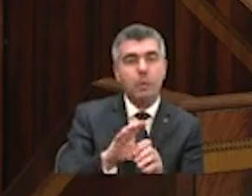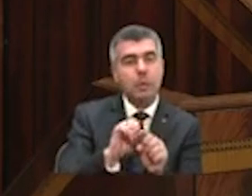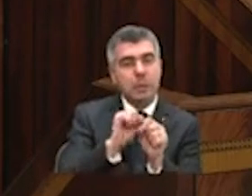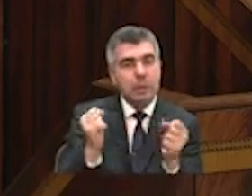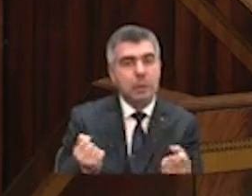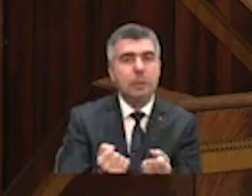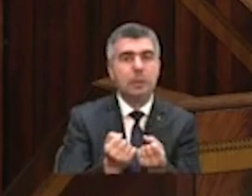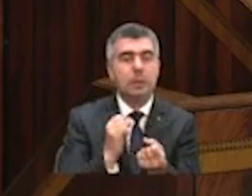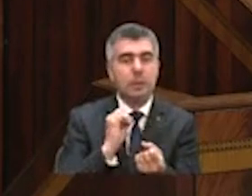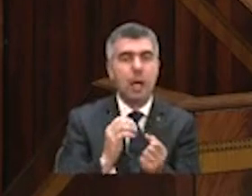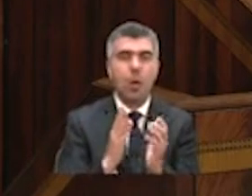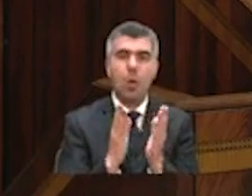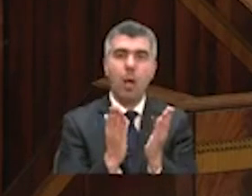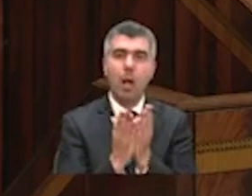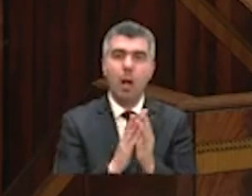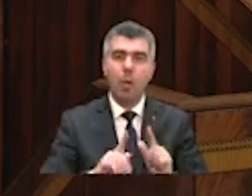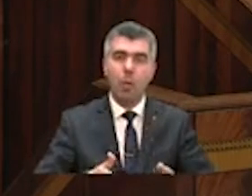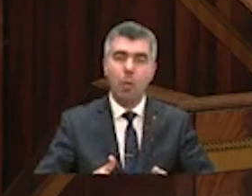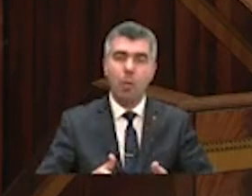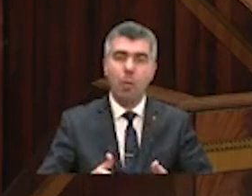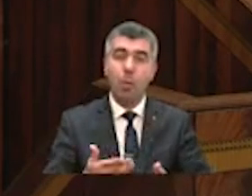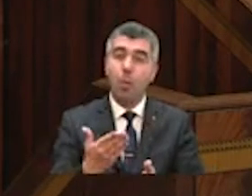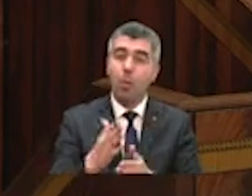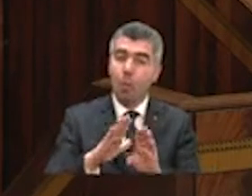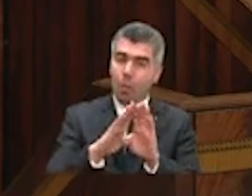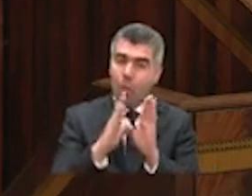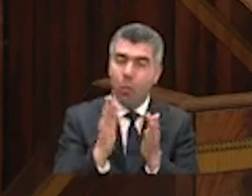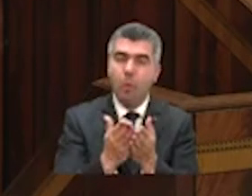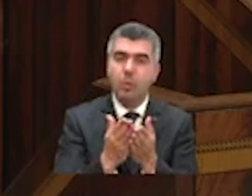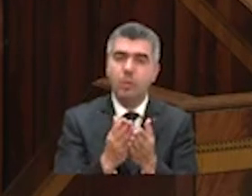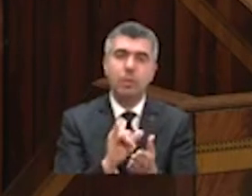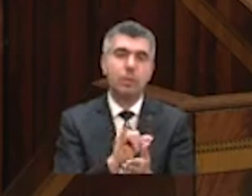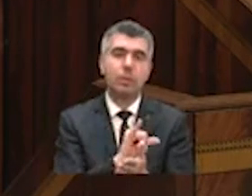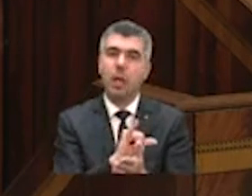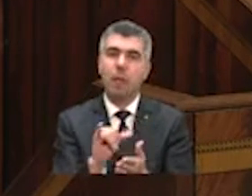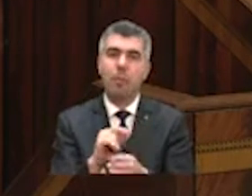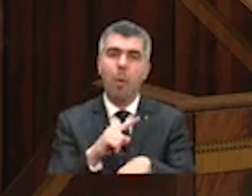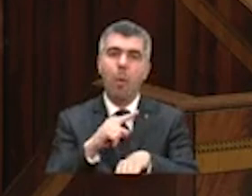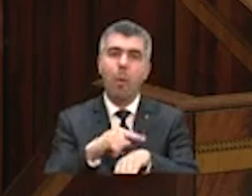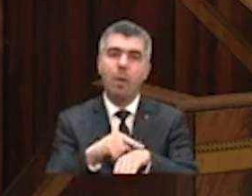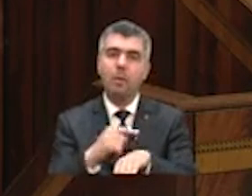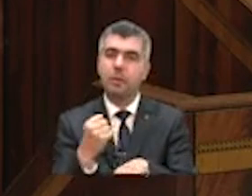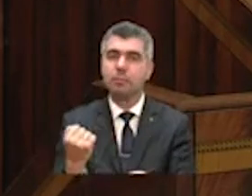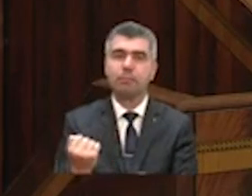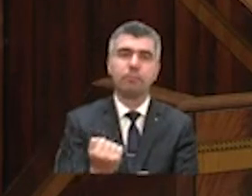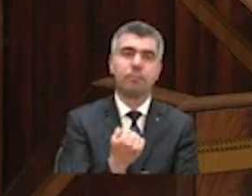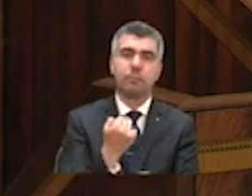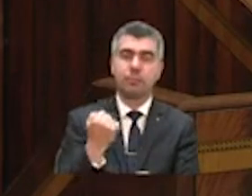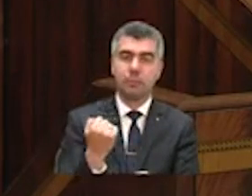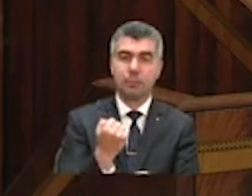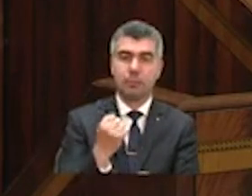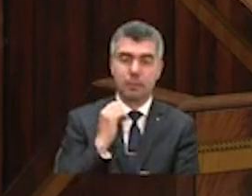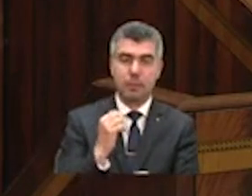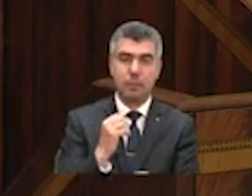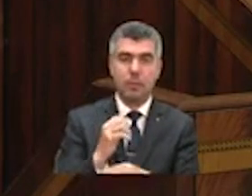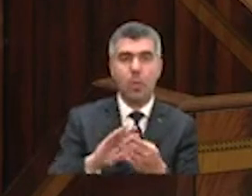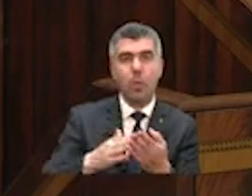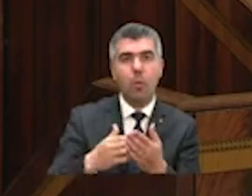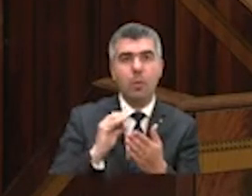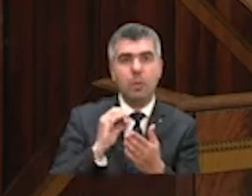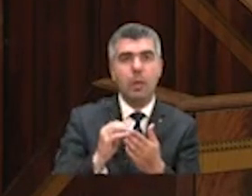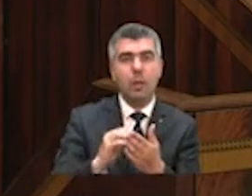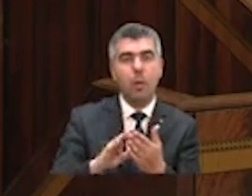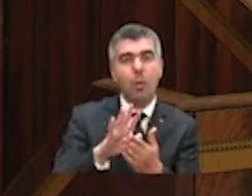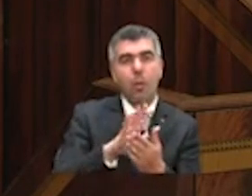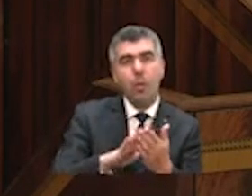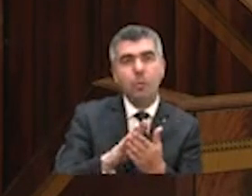تربوية؟ بعد هذا الشيء كله كنقولوا لماذا هذا الهدر الزمني؟ لماذا هذا الهدر البيجداغوجي؟ لماذا